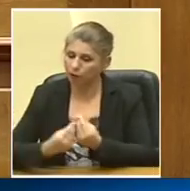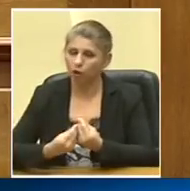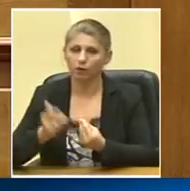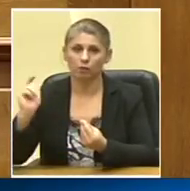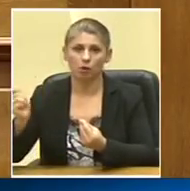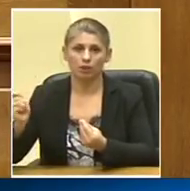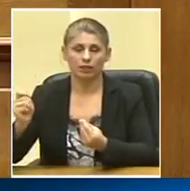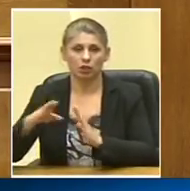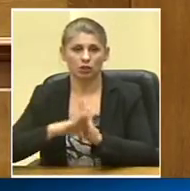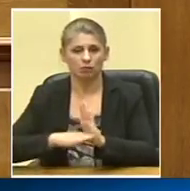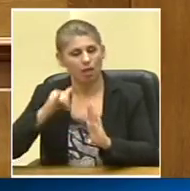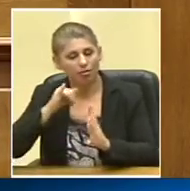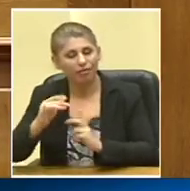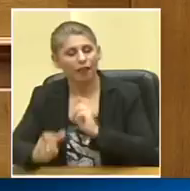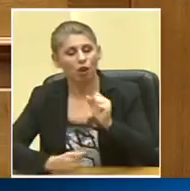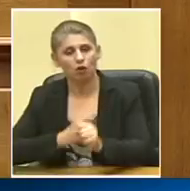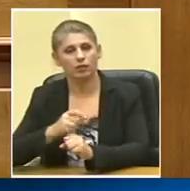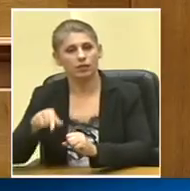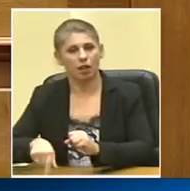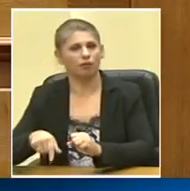η διαιώνιση των παθολογιών αυτών.